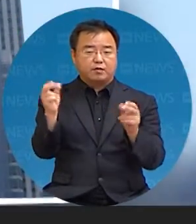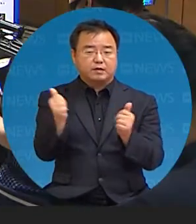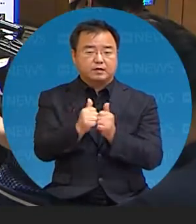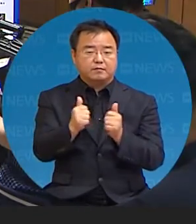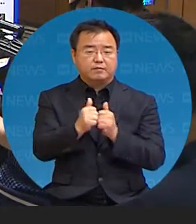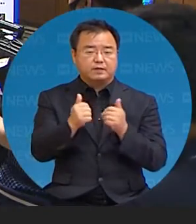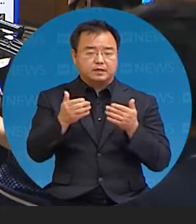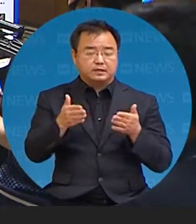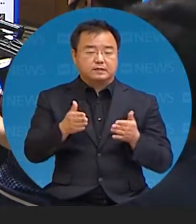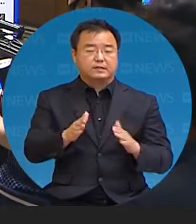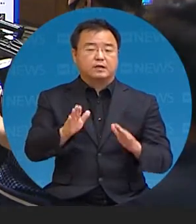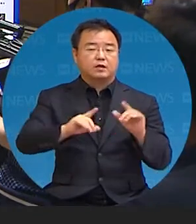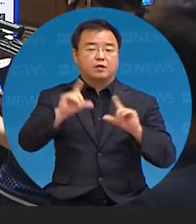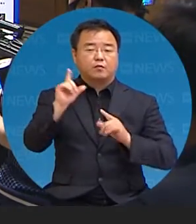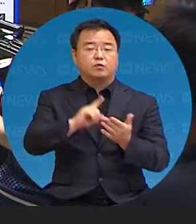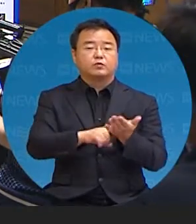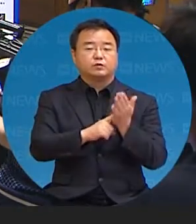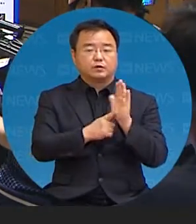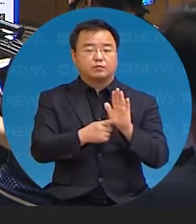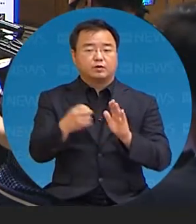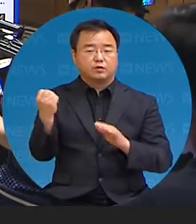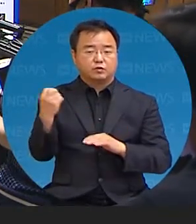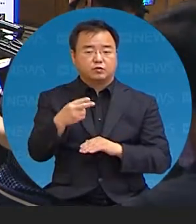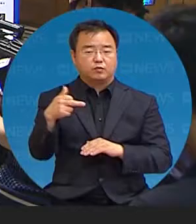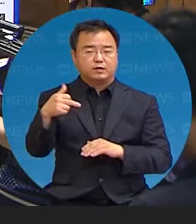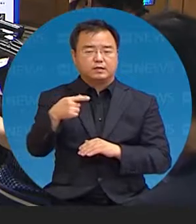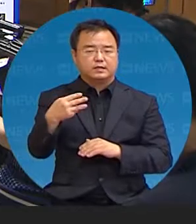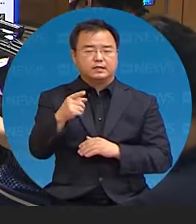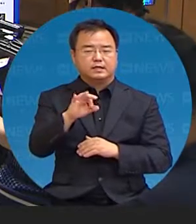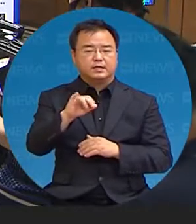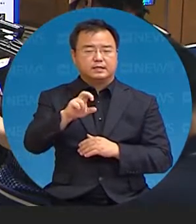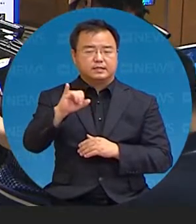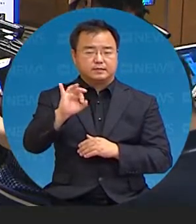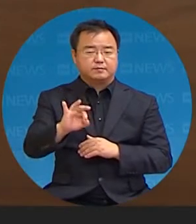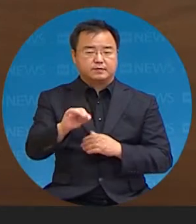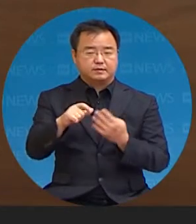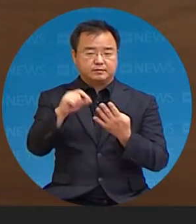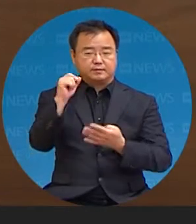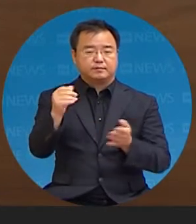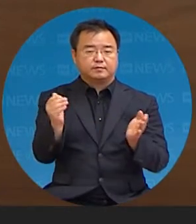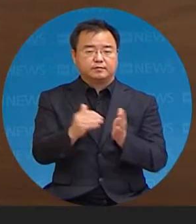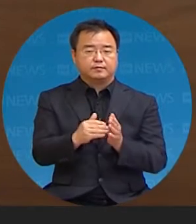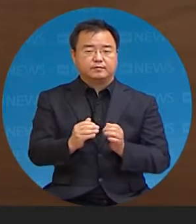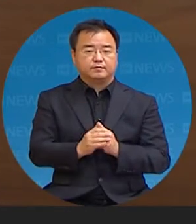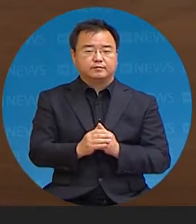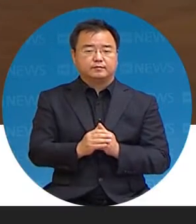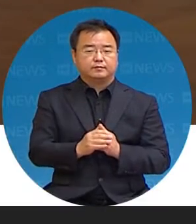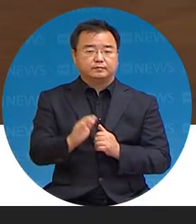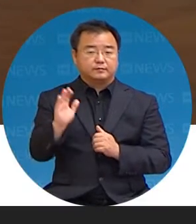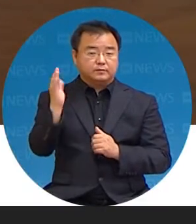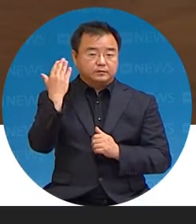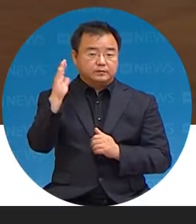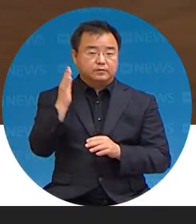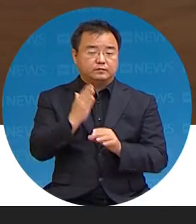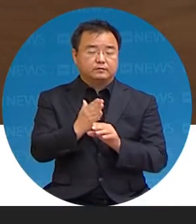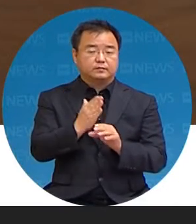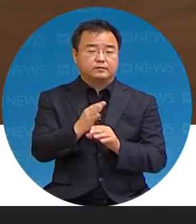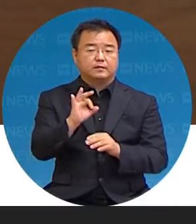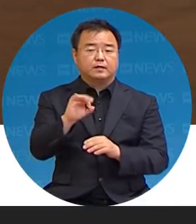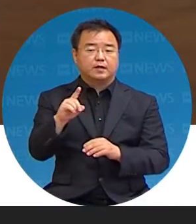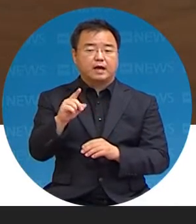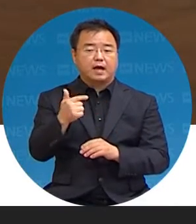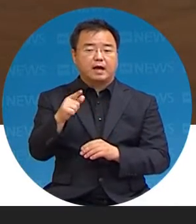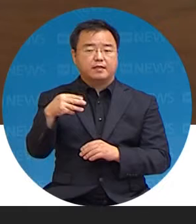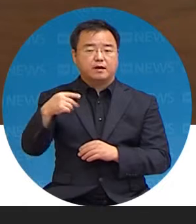그린 번개맨 더 비기닝과 클라이밍이 선정됐습니다. 요즘에 이제 아날로그 감성이